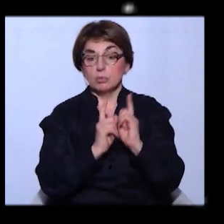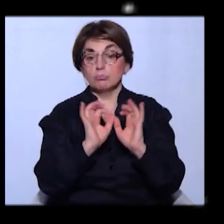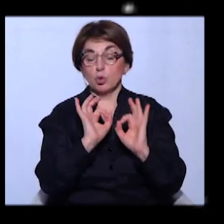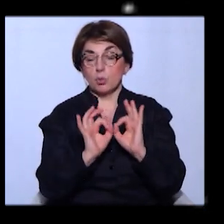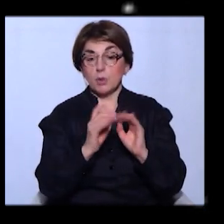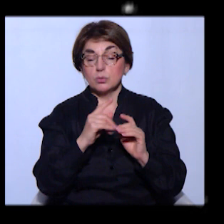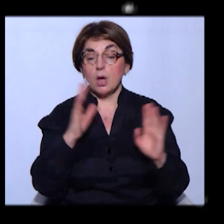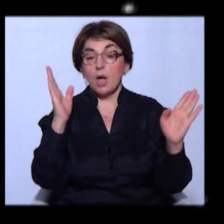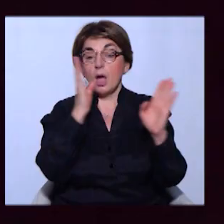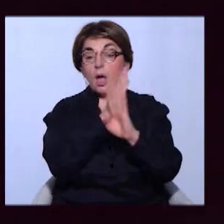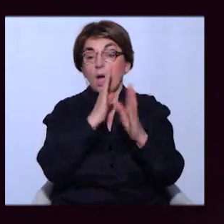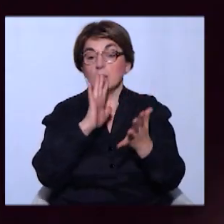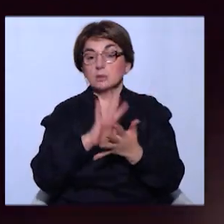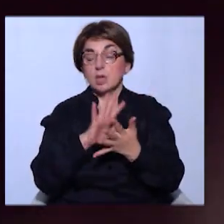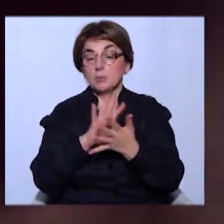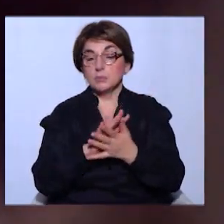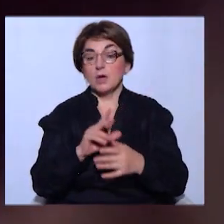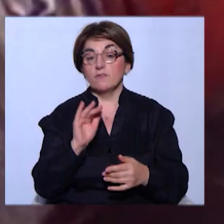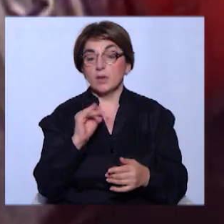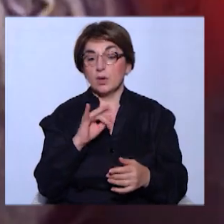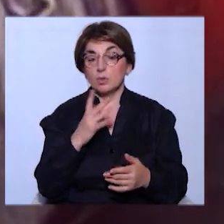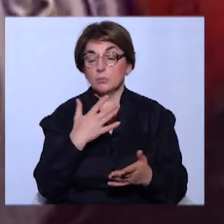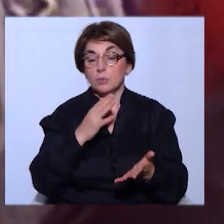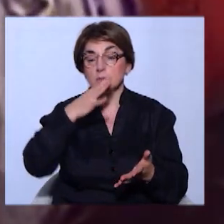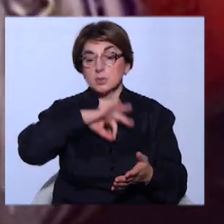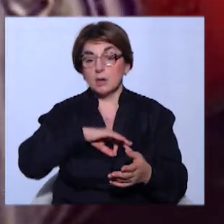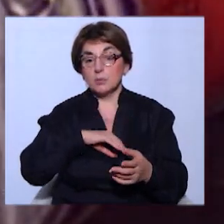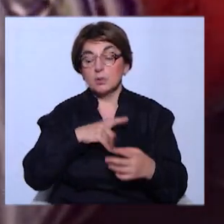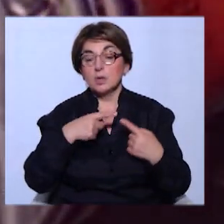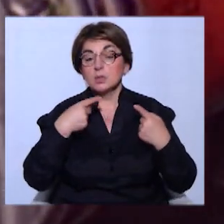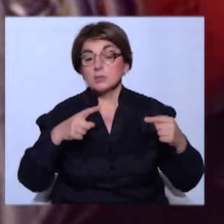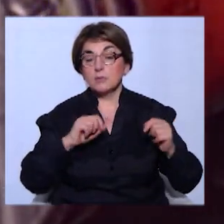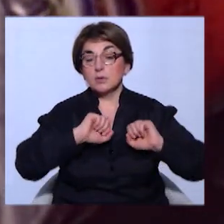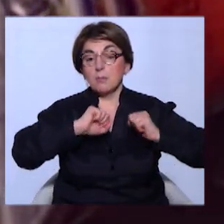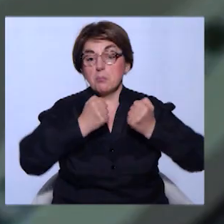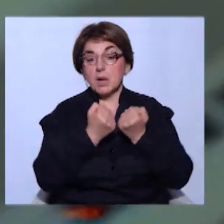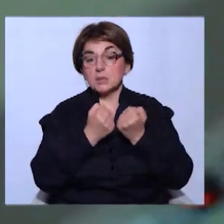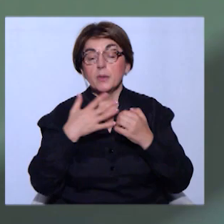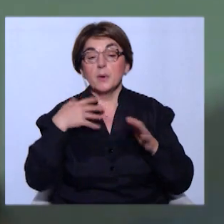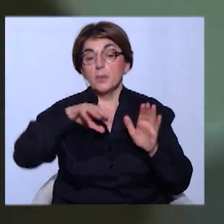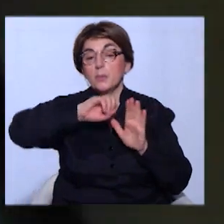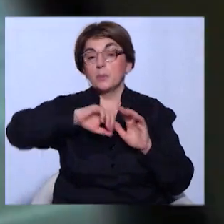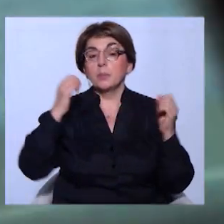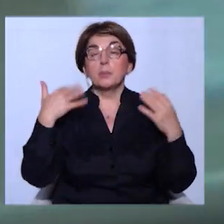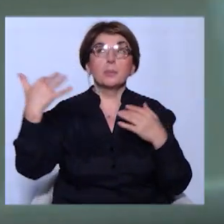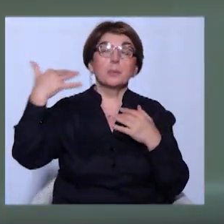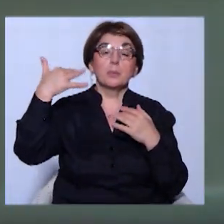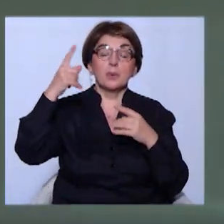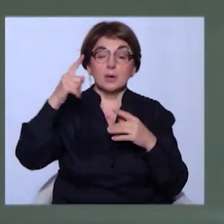გამოფიტვის შესახებ გაჩნდა 1957 წელს, თუმცა მალევე მიიღო ზომები მსოფლიო მამის შესახებ